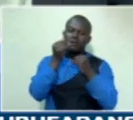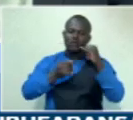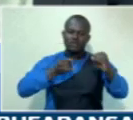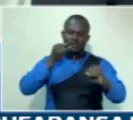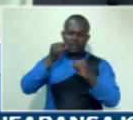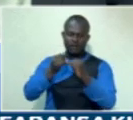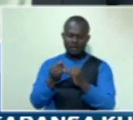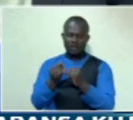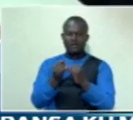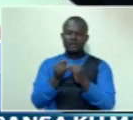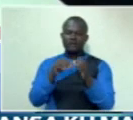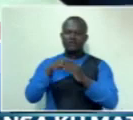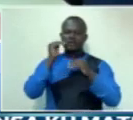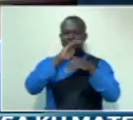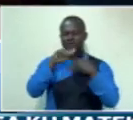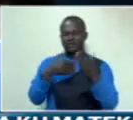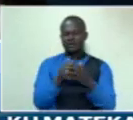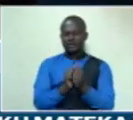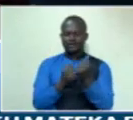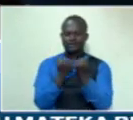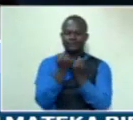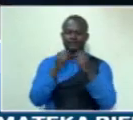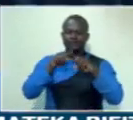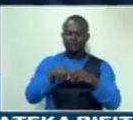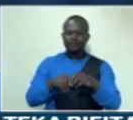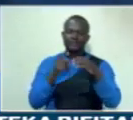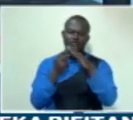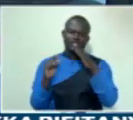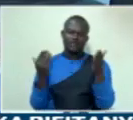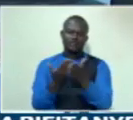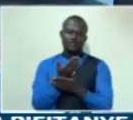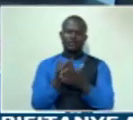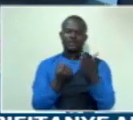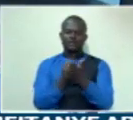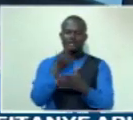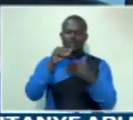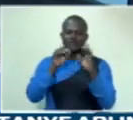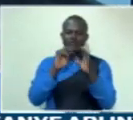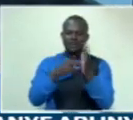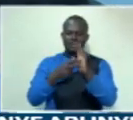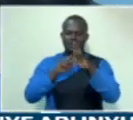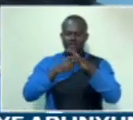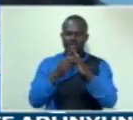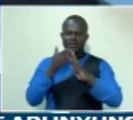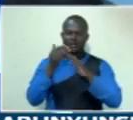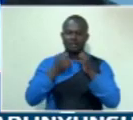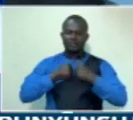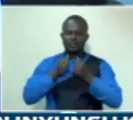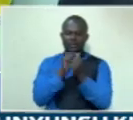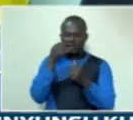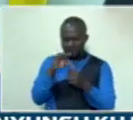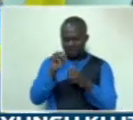mpuzamahanga, ni mu nzego zose. Ubutwererane bushingiye ku cyerekezo gishya bwatumye hari imishinga y'iterambere itangira hagati y'u Rwanda n'u Bufaransa,